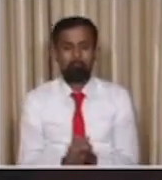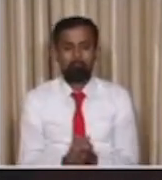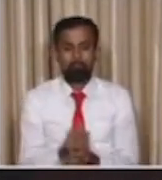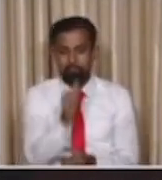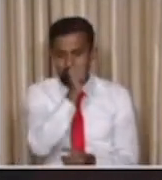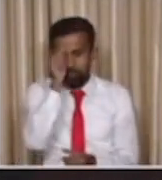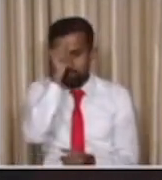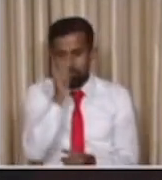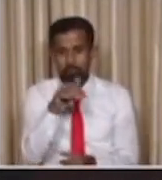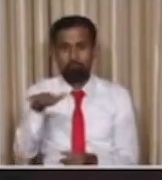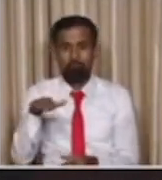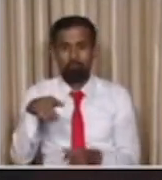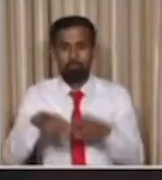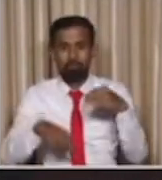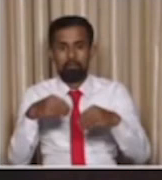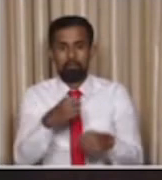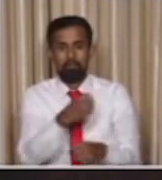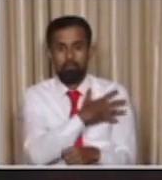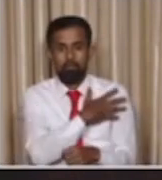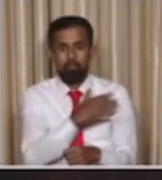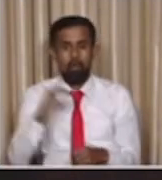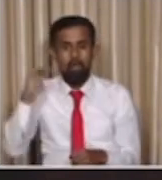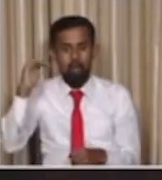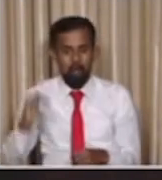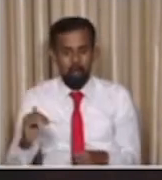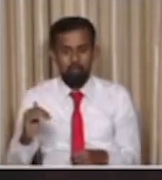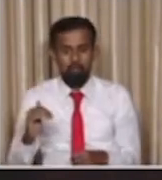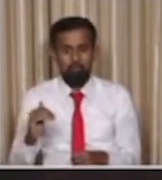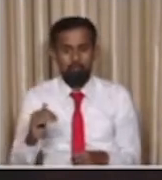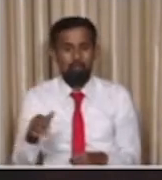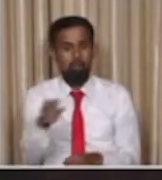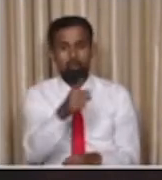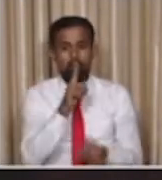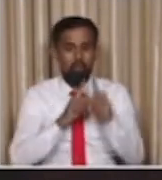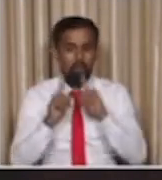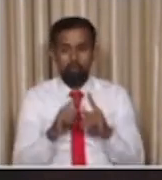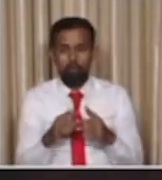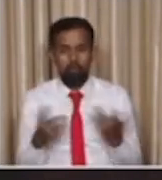කතෝලික ආගම්වල ප්‍රදේශවල තියෙන ඡන්ද ගෝඨාභය රාජපක්ෂට අඩු වුණා. මේක කවුරු කතා කරන්නේ නැහැ.